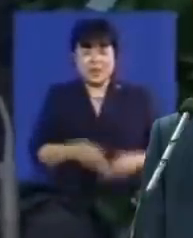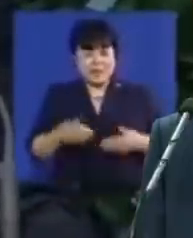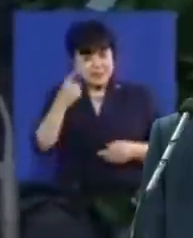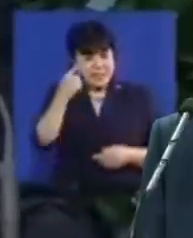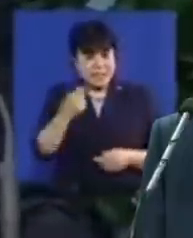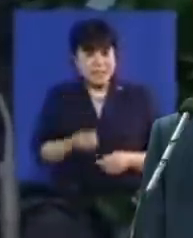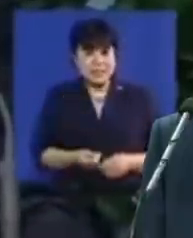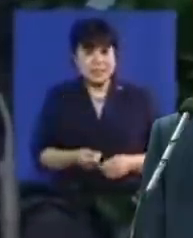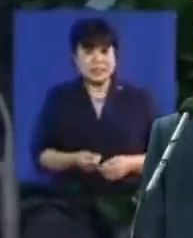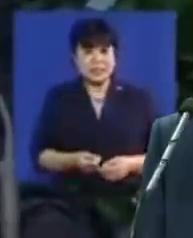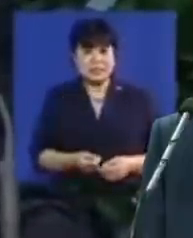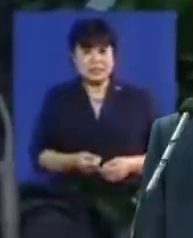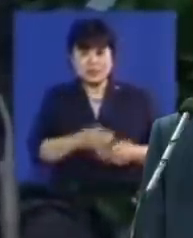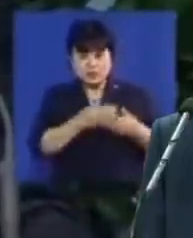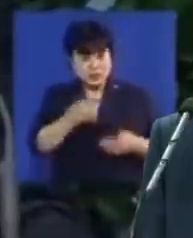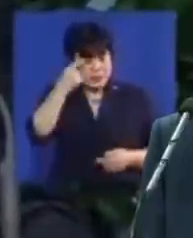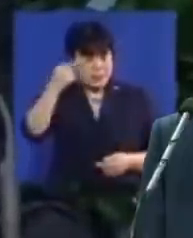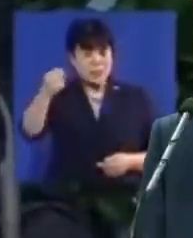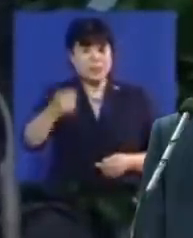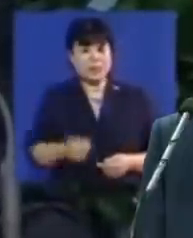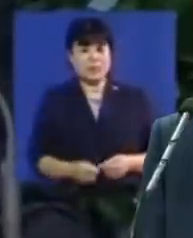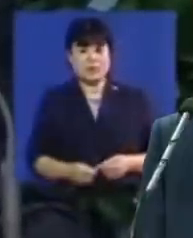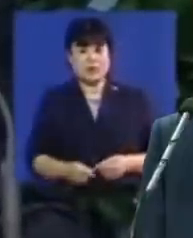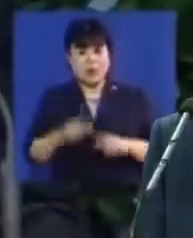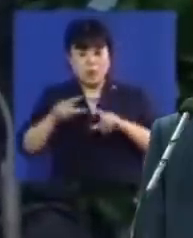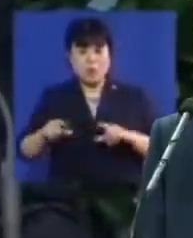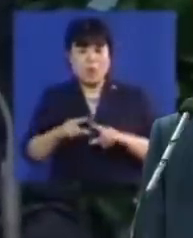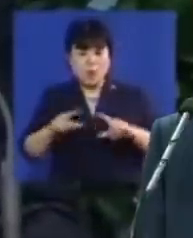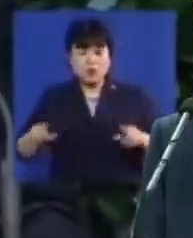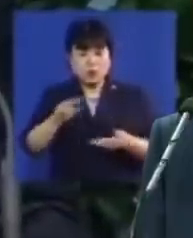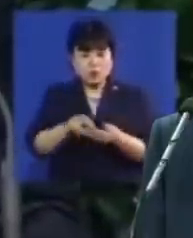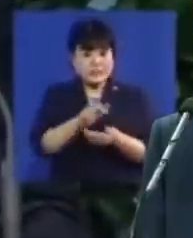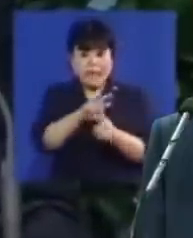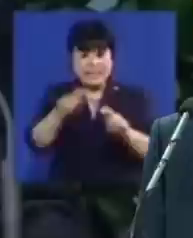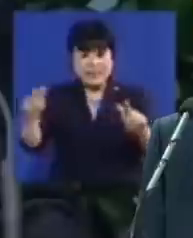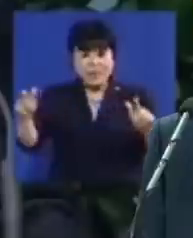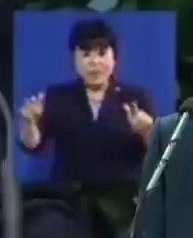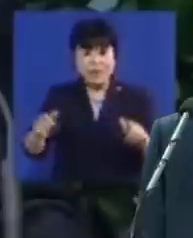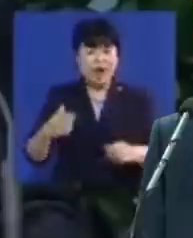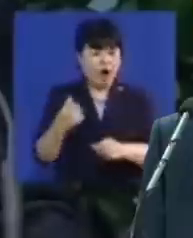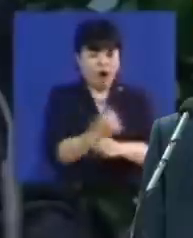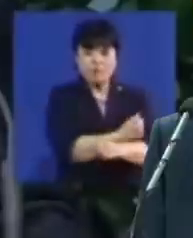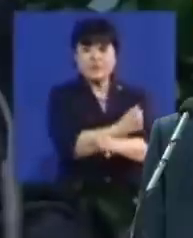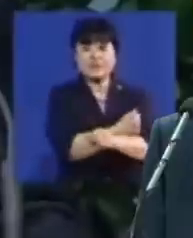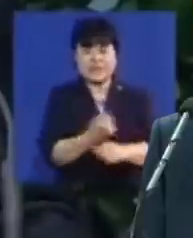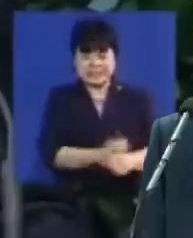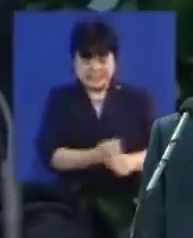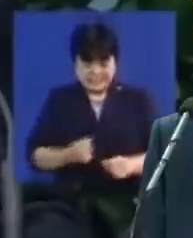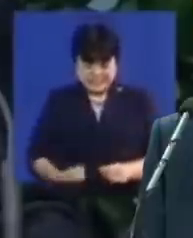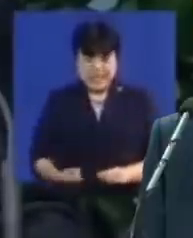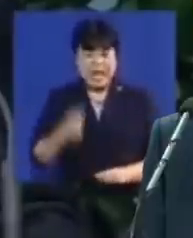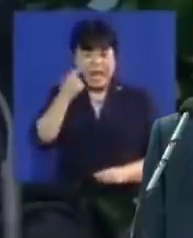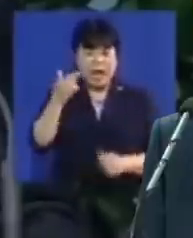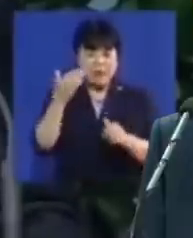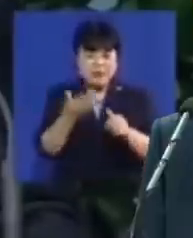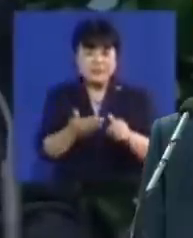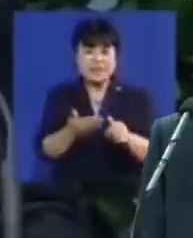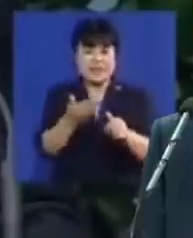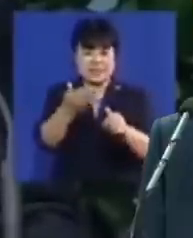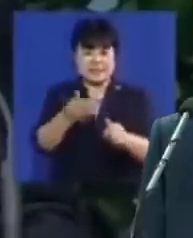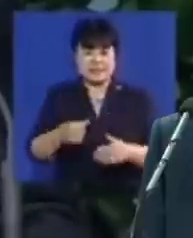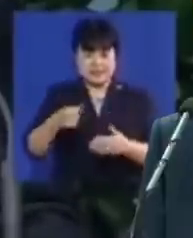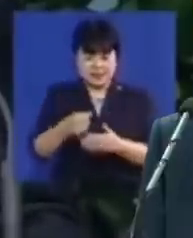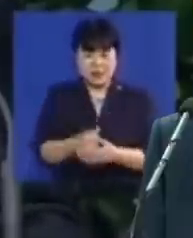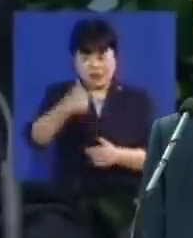생각하지만은 심각하게 생각해 보십시오. 이 보통 문제가 아닌 것입니다. 엄청난 희생을 아버지가 각오하고